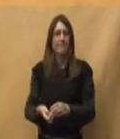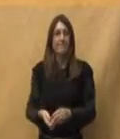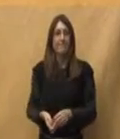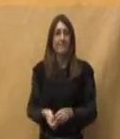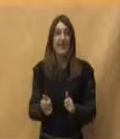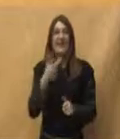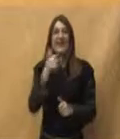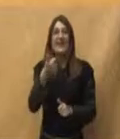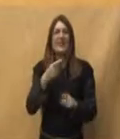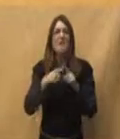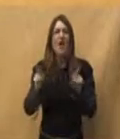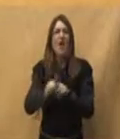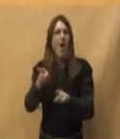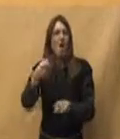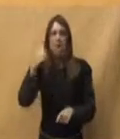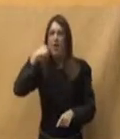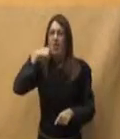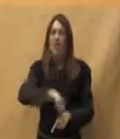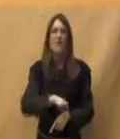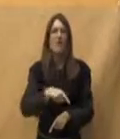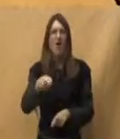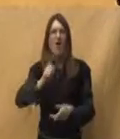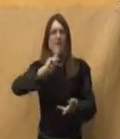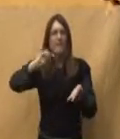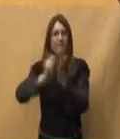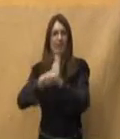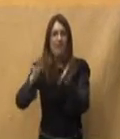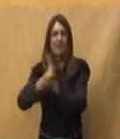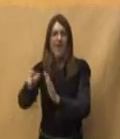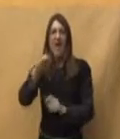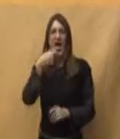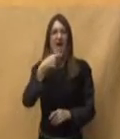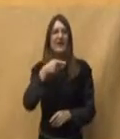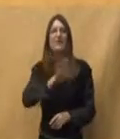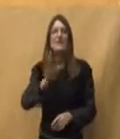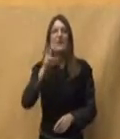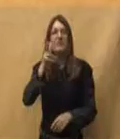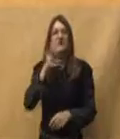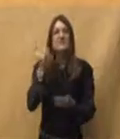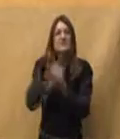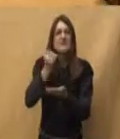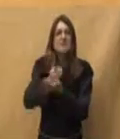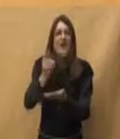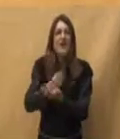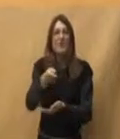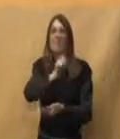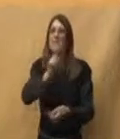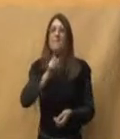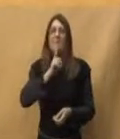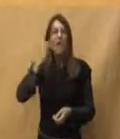da je jedna vrsta lopovluka u prodaji hrane koja samo žudi za zaradom da ne brine baš